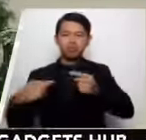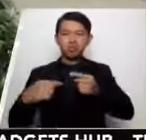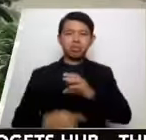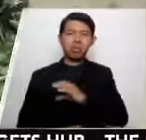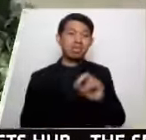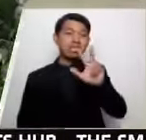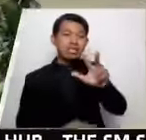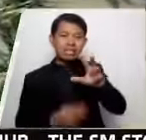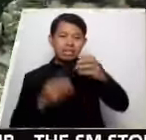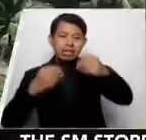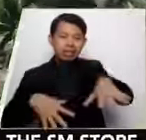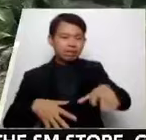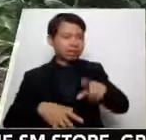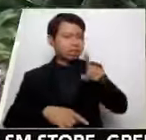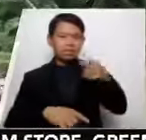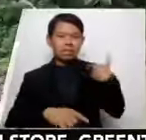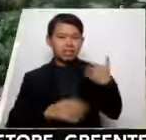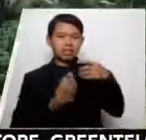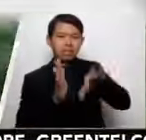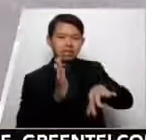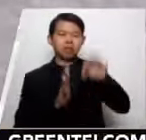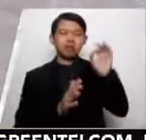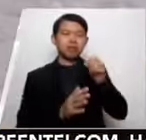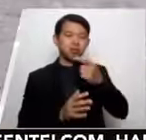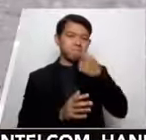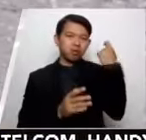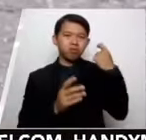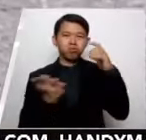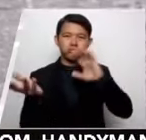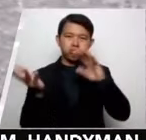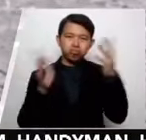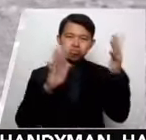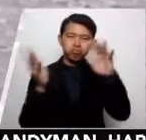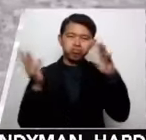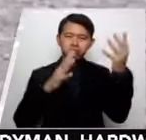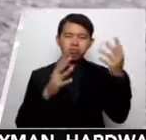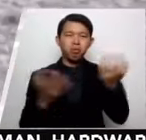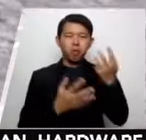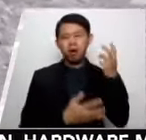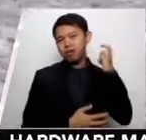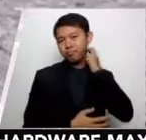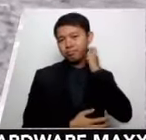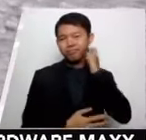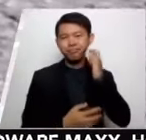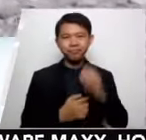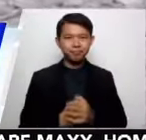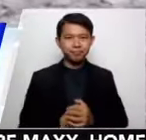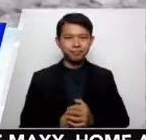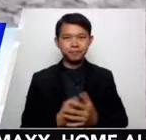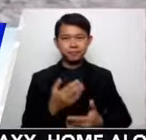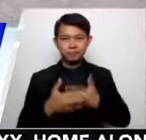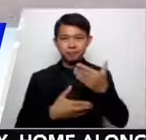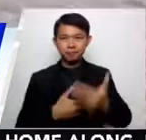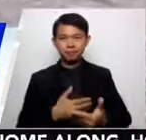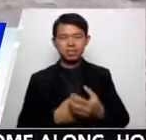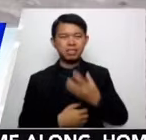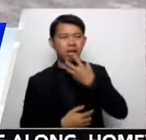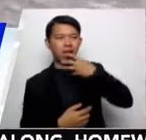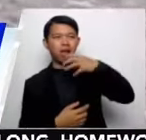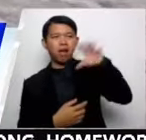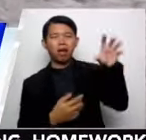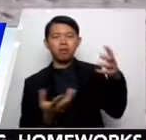validation dahil sa masamang panahon sa Mindanao. Mainit na panahon naman ang ramdam sa ibang probinsya gaya